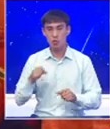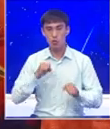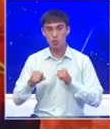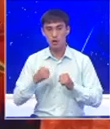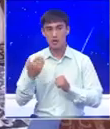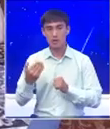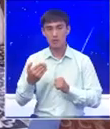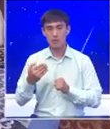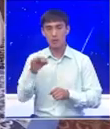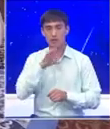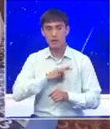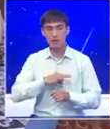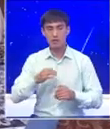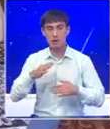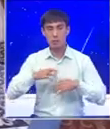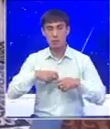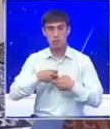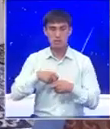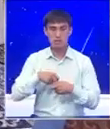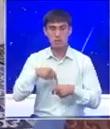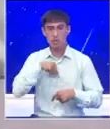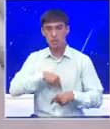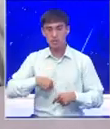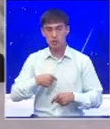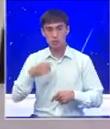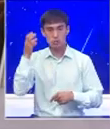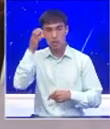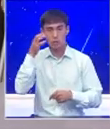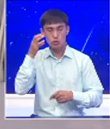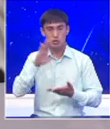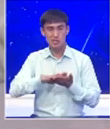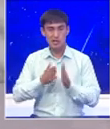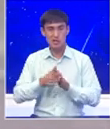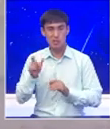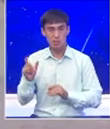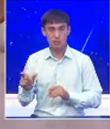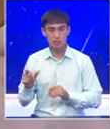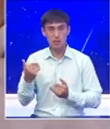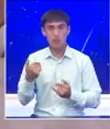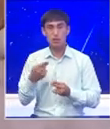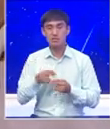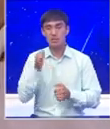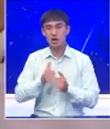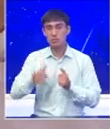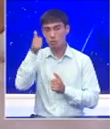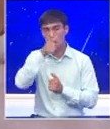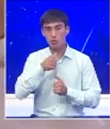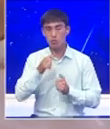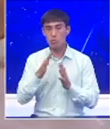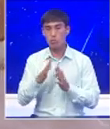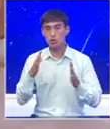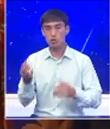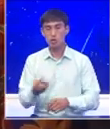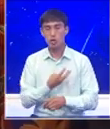укрепляя его. Она влияет на мышцы, пищеварительную систему и психологическое состояние пациента. А потому с каждым годом находится все